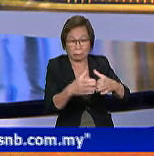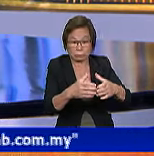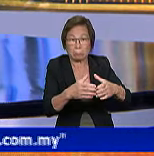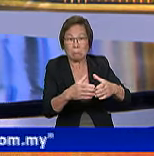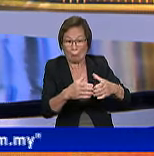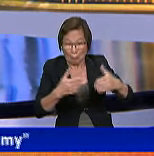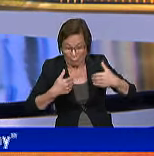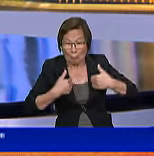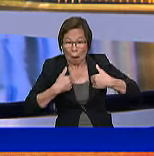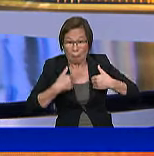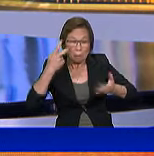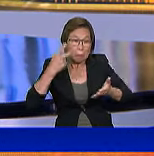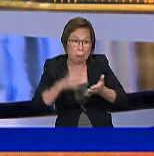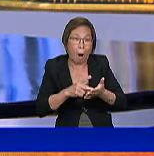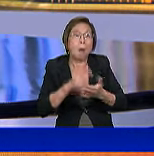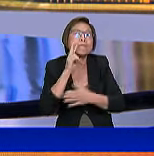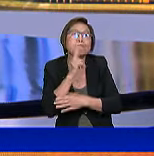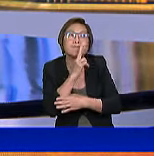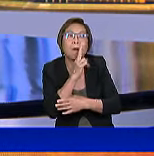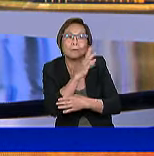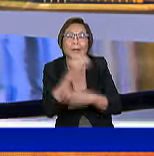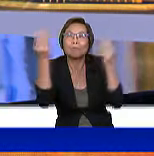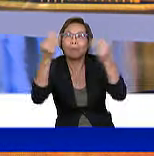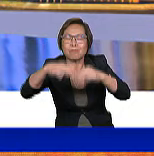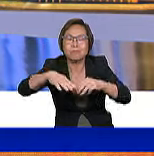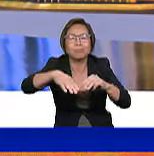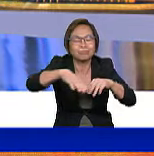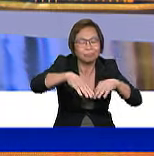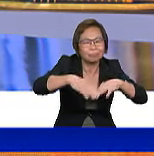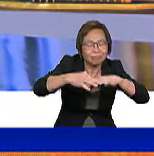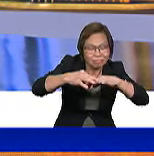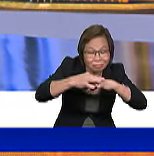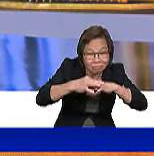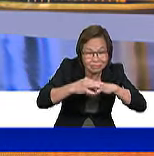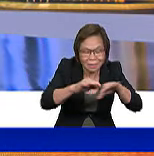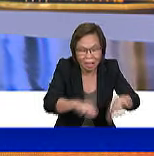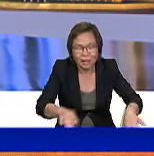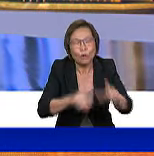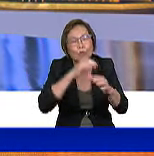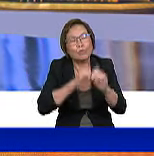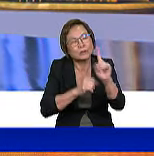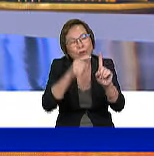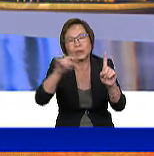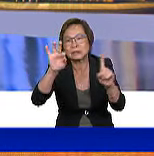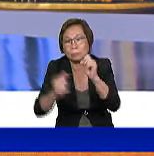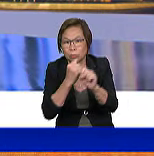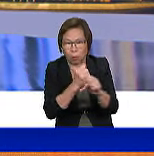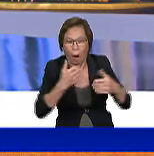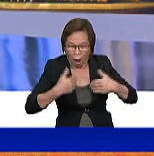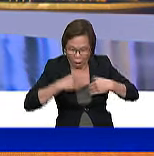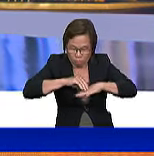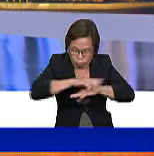aktif dikesan melibatkan sebuah besok dan Majlis pertunangan kanak-kanak berumur 1 hingga sembilan tahun antara individu yang